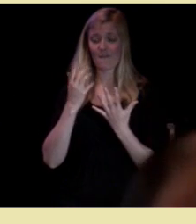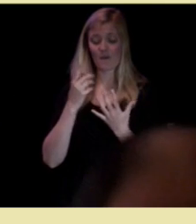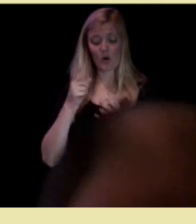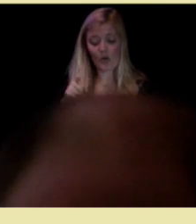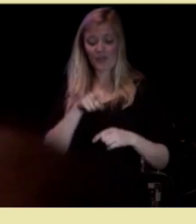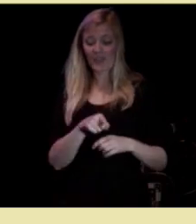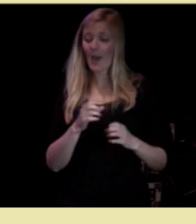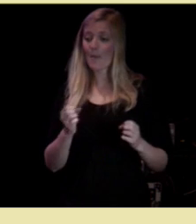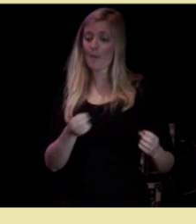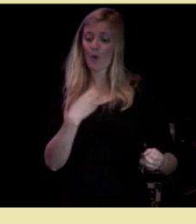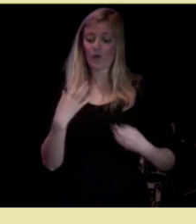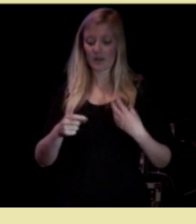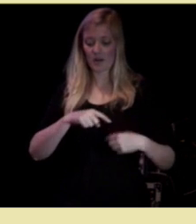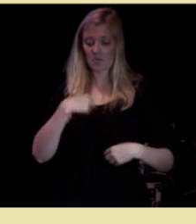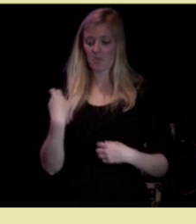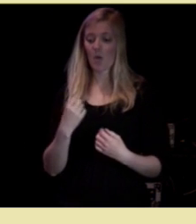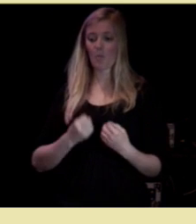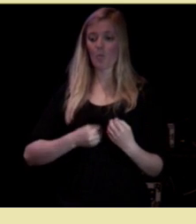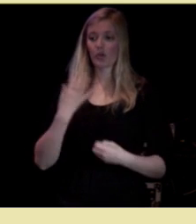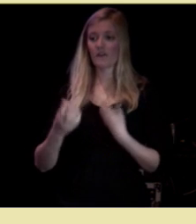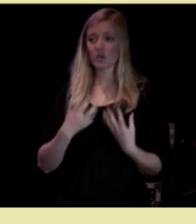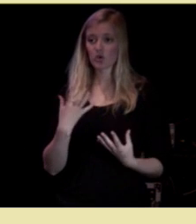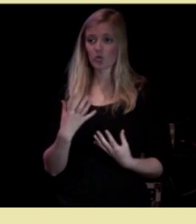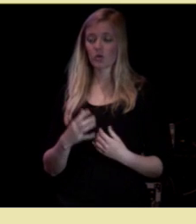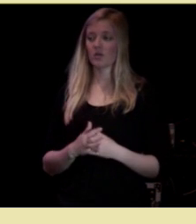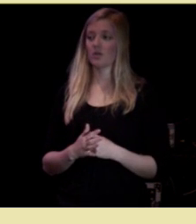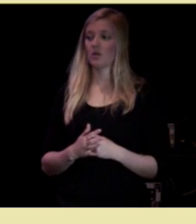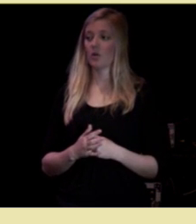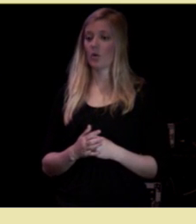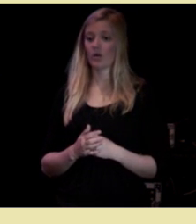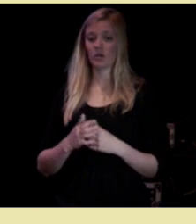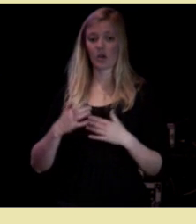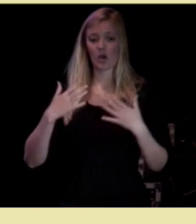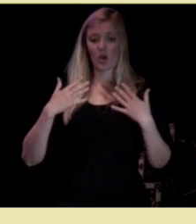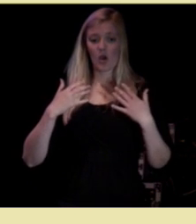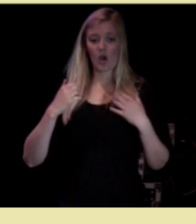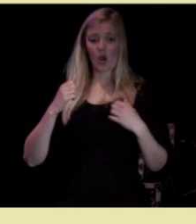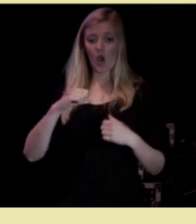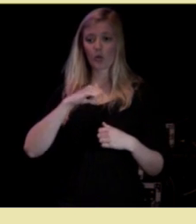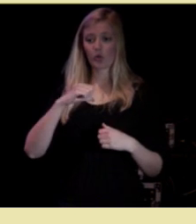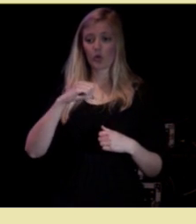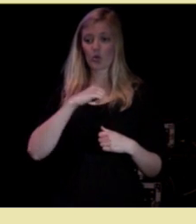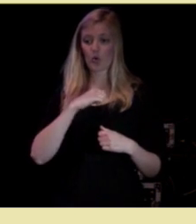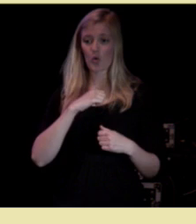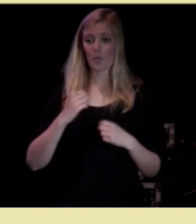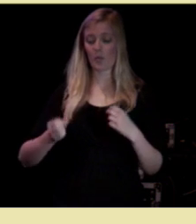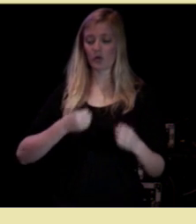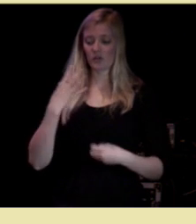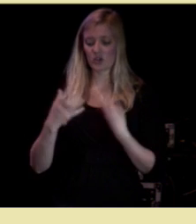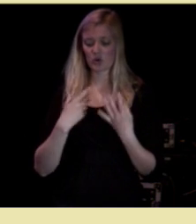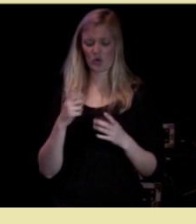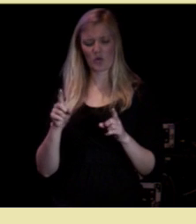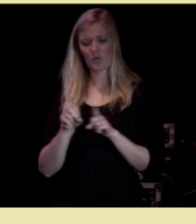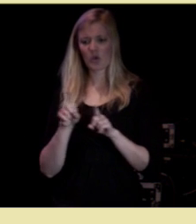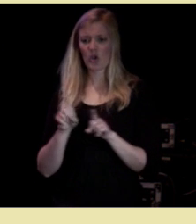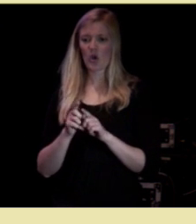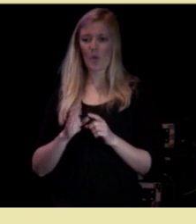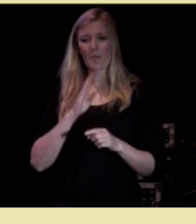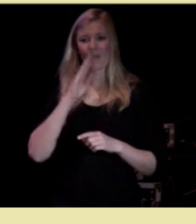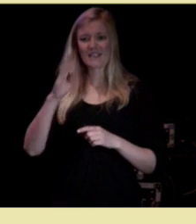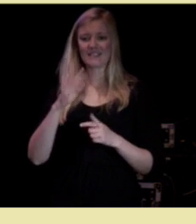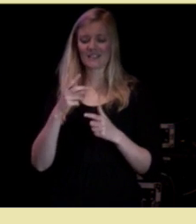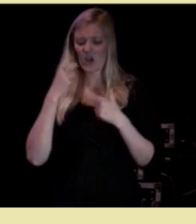påvirker vår motivasjon, og at autonom motivasjon handler om trangen til å mestre,